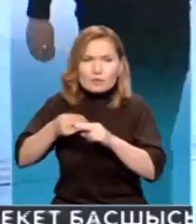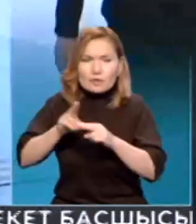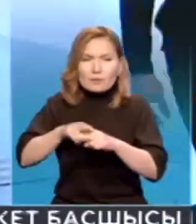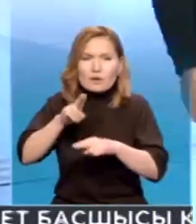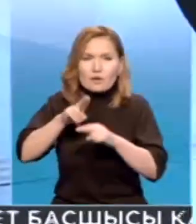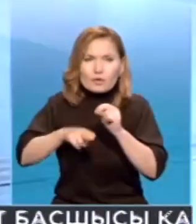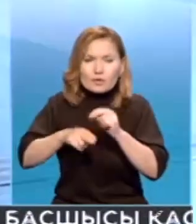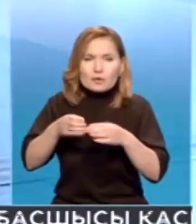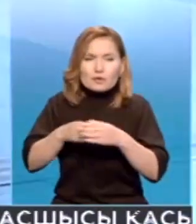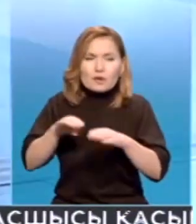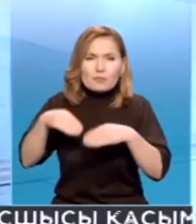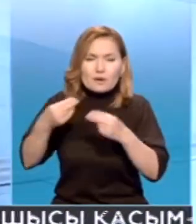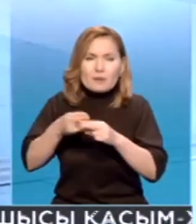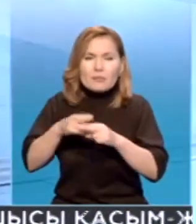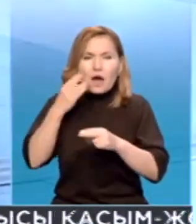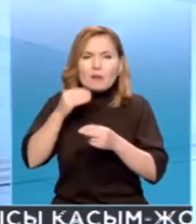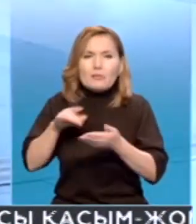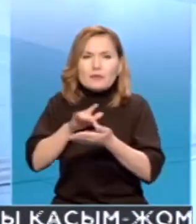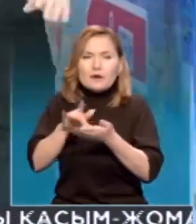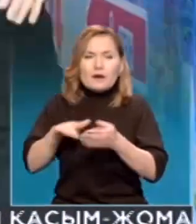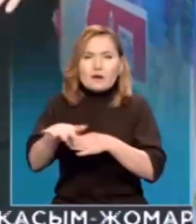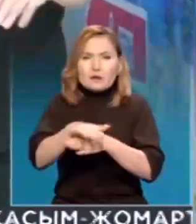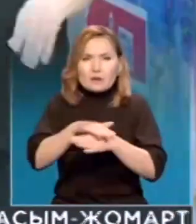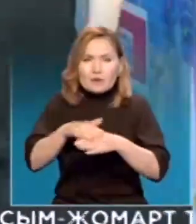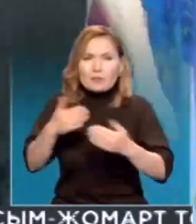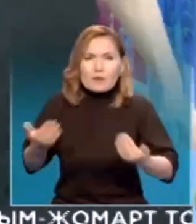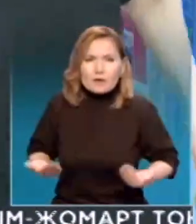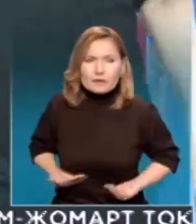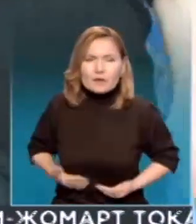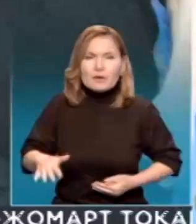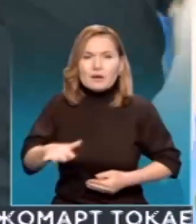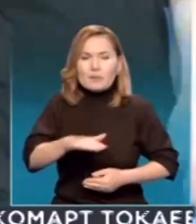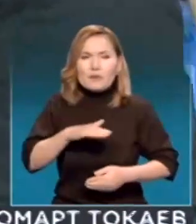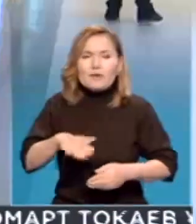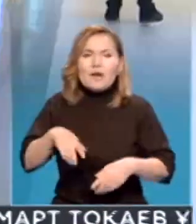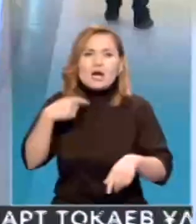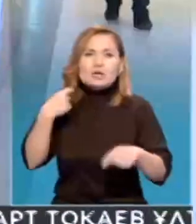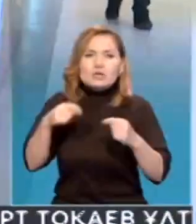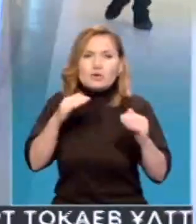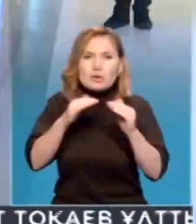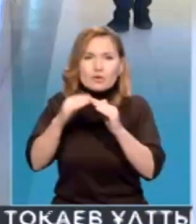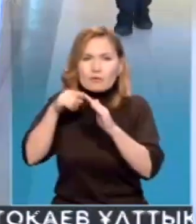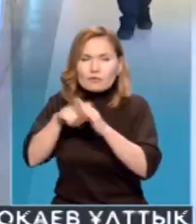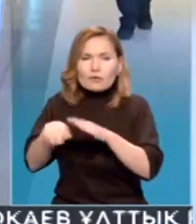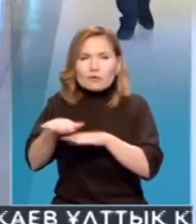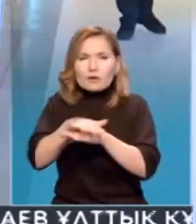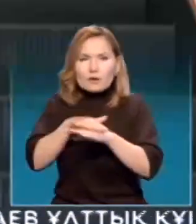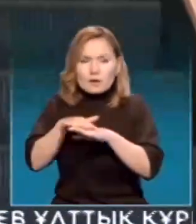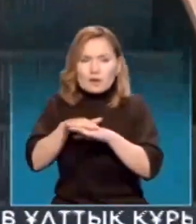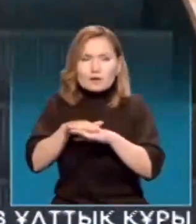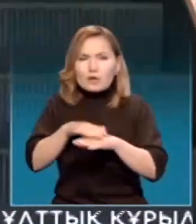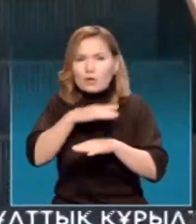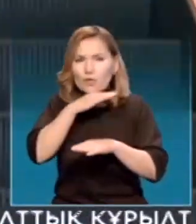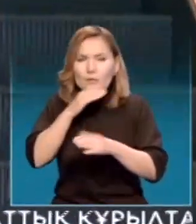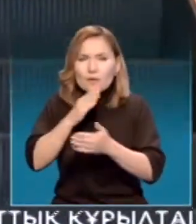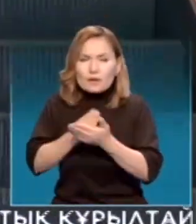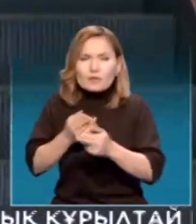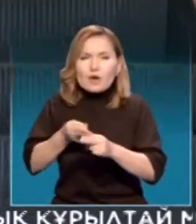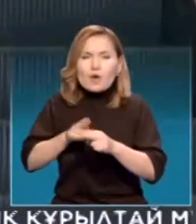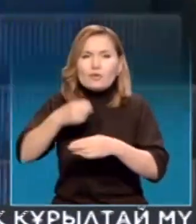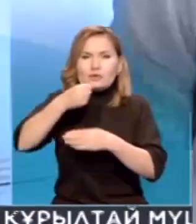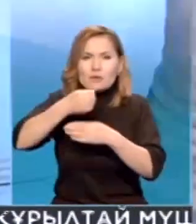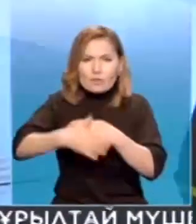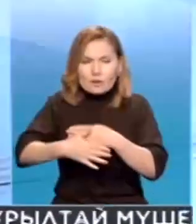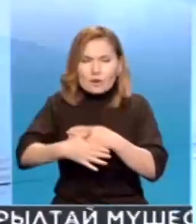беріледі. Алматыда адамдардың көп шоғырланатын орындары ол сауда, ойын-сауық орталықтары. Апат айтып келмейді демекші, осындай